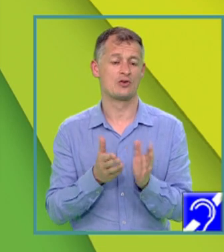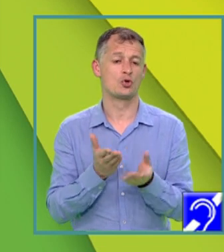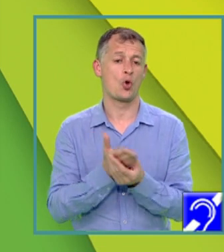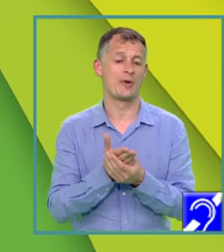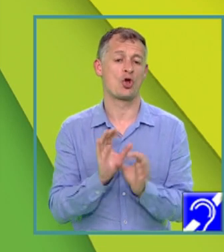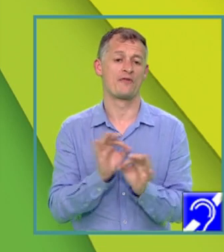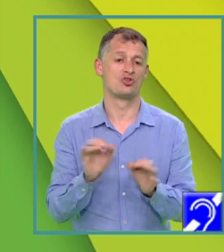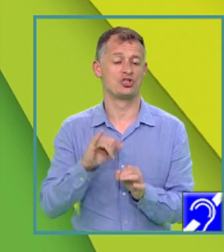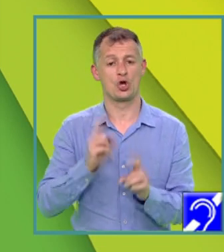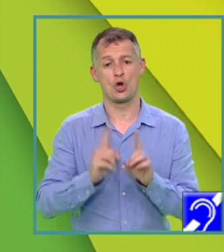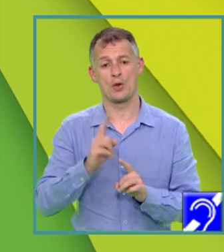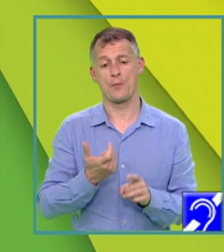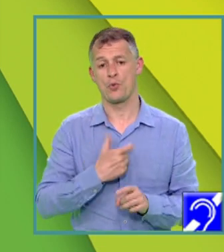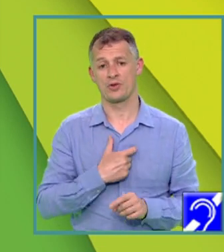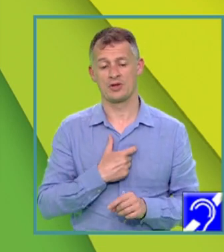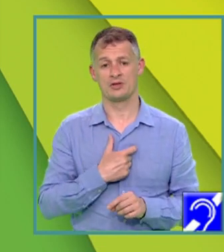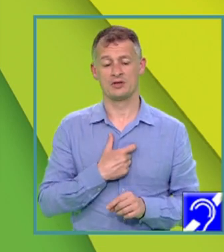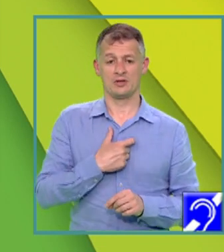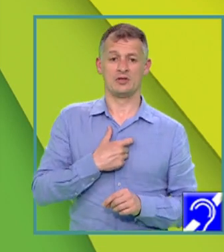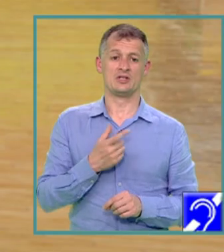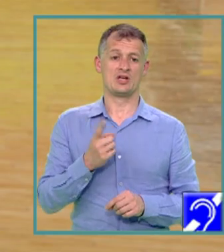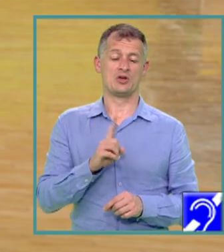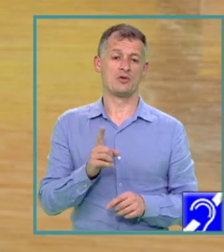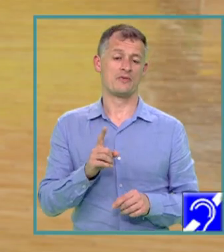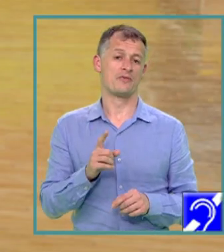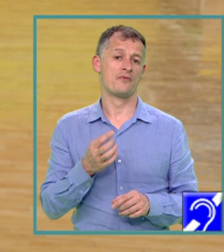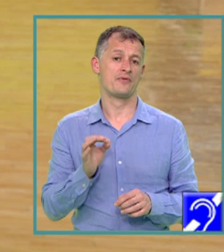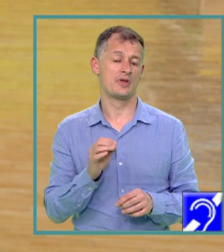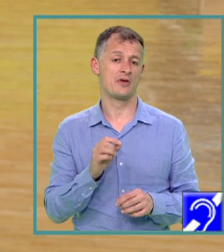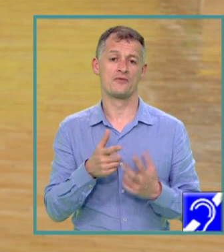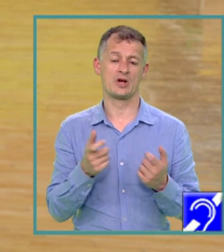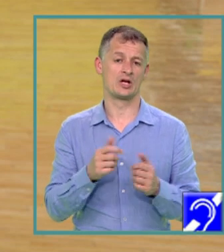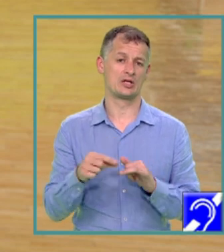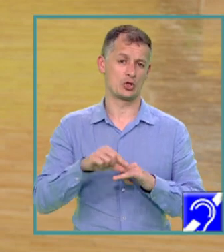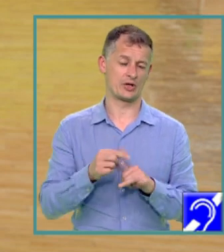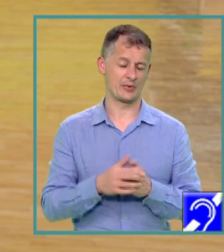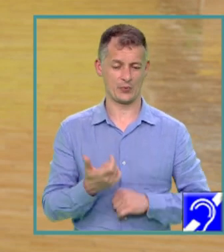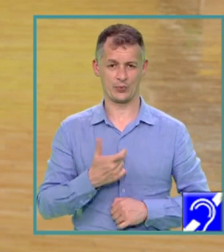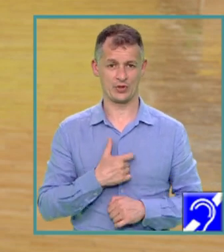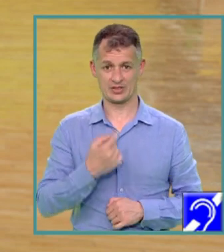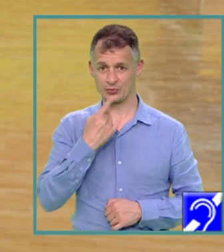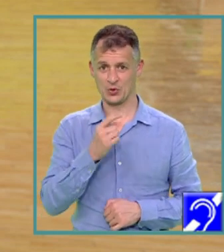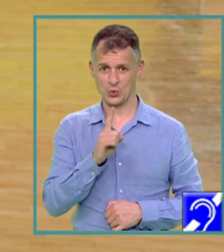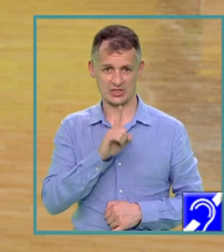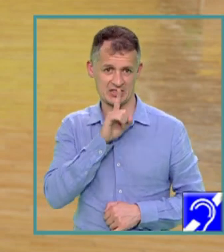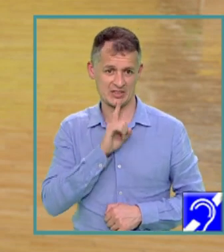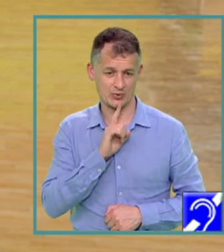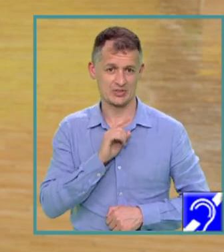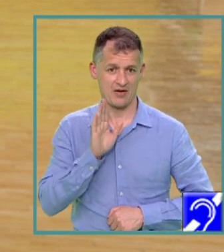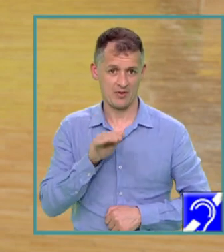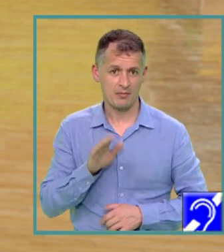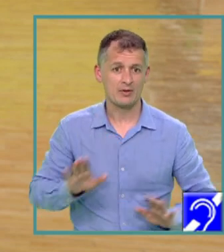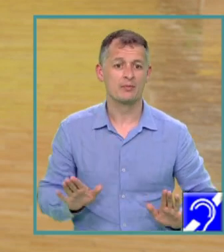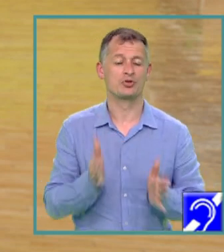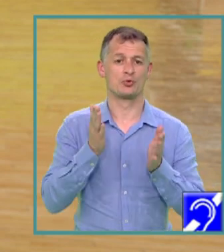oficial și uneori poate să preceadă căsătoria. Putem să spunem că nu este atât de simplu să pornim